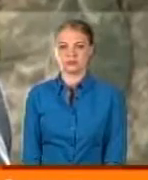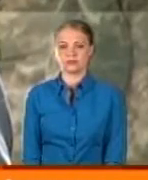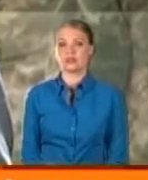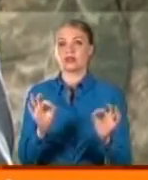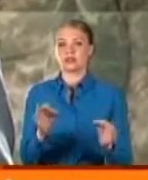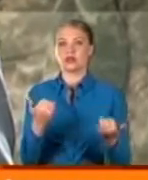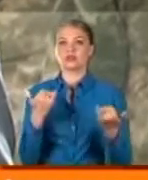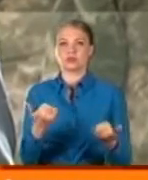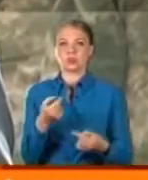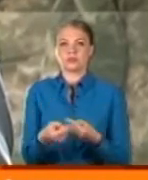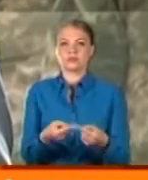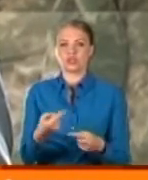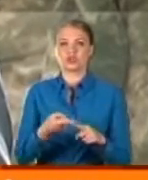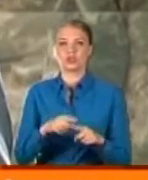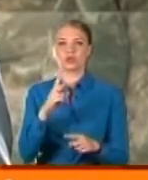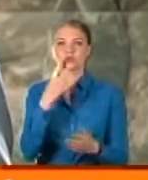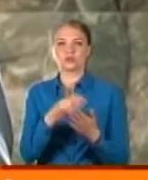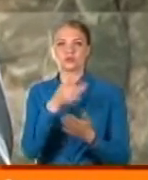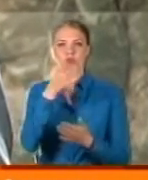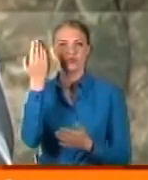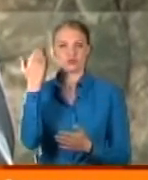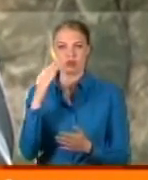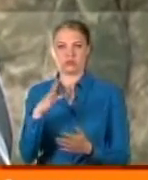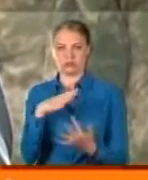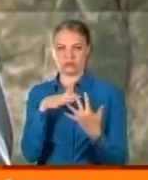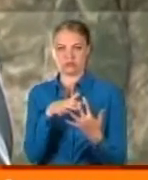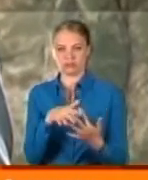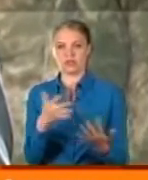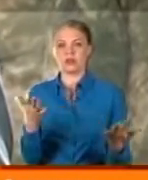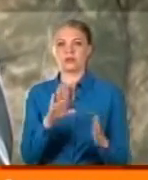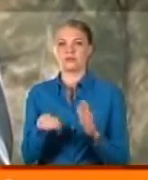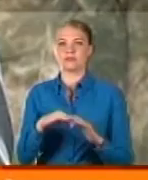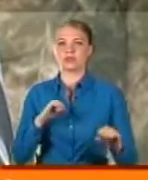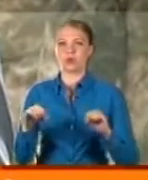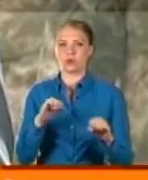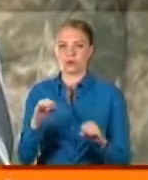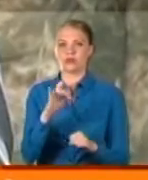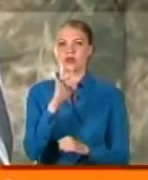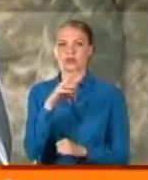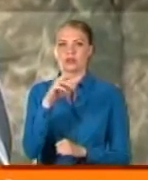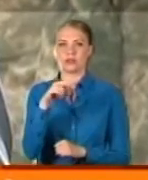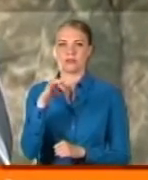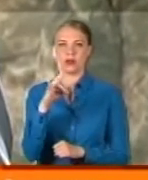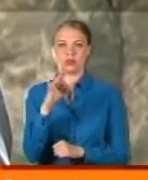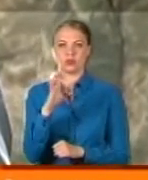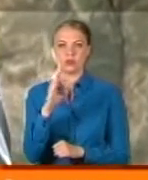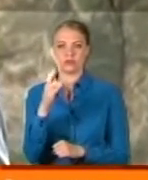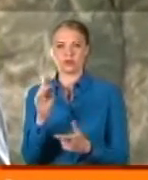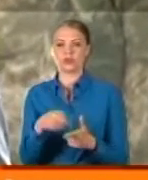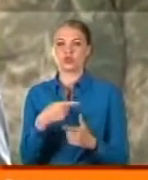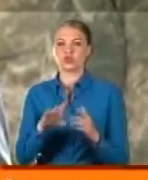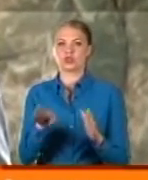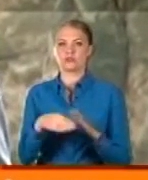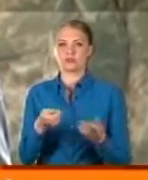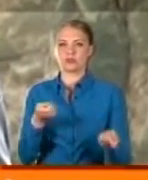Так, сьогодні нащадки тих, хто свого часу ходили в атаку, чи під командуванням Родіона Малиновського, чи під